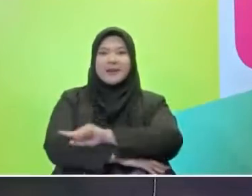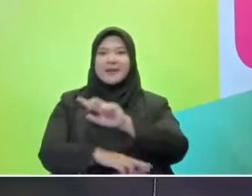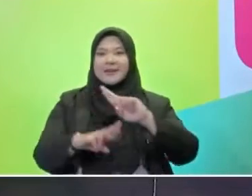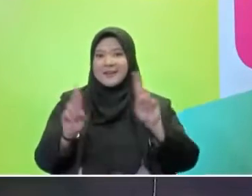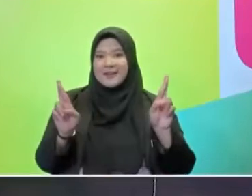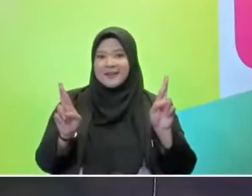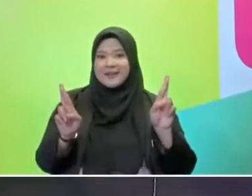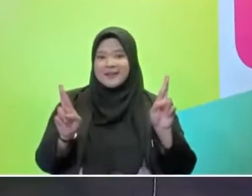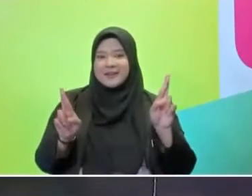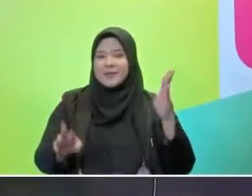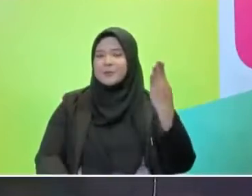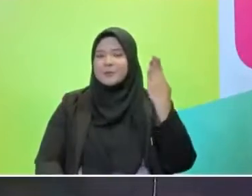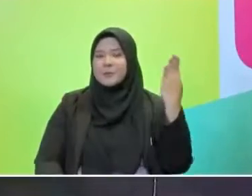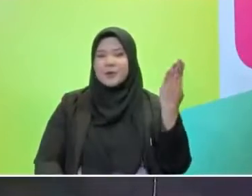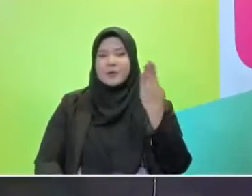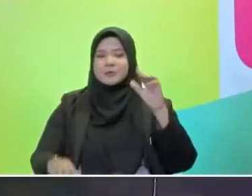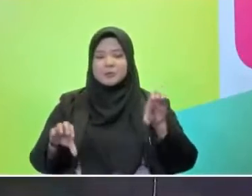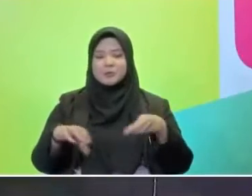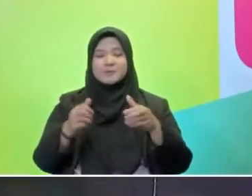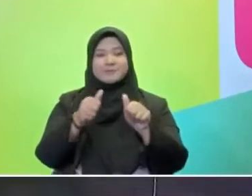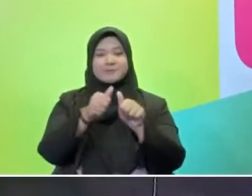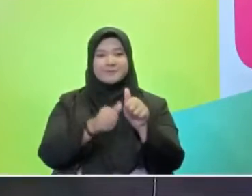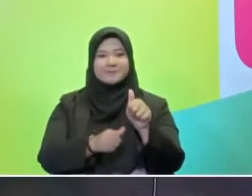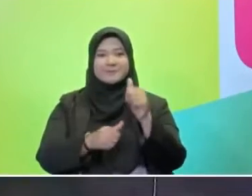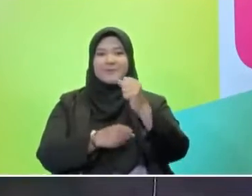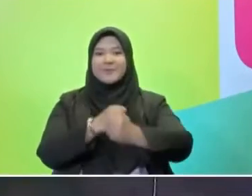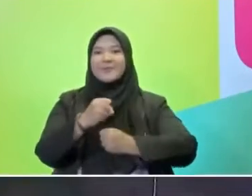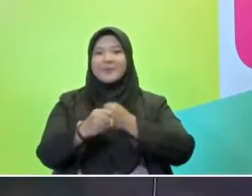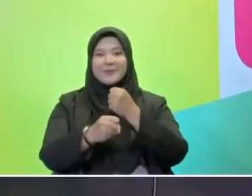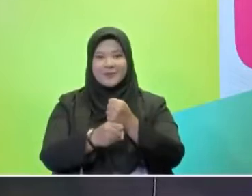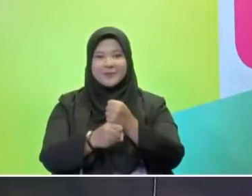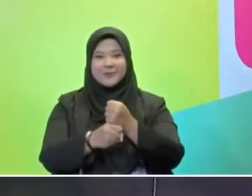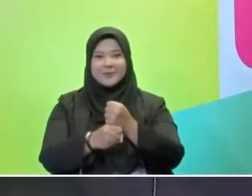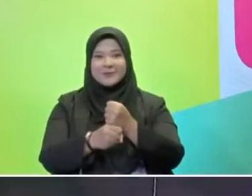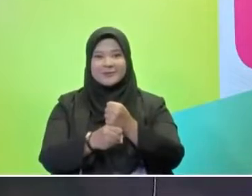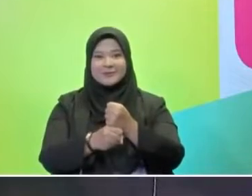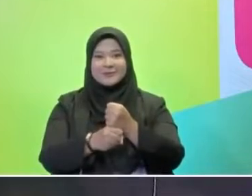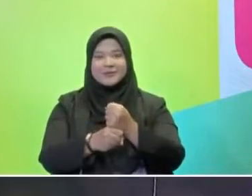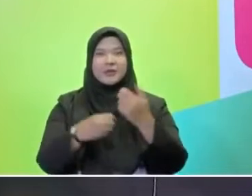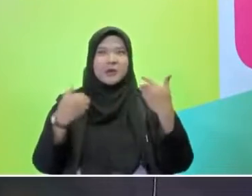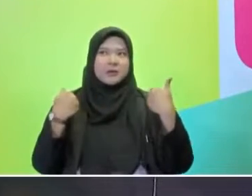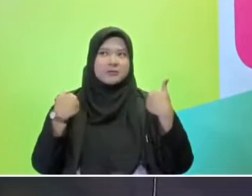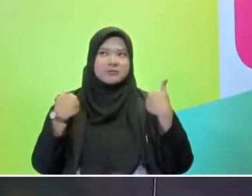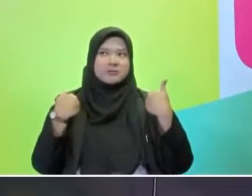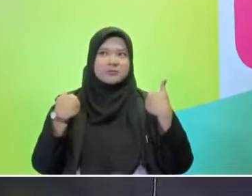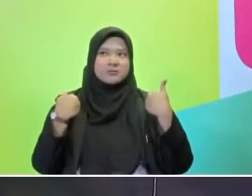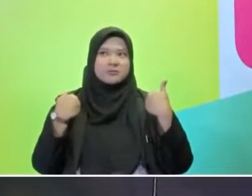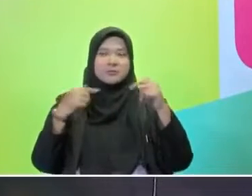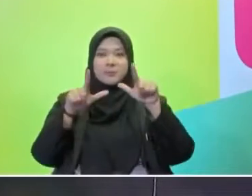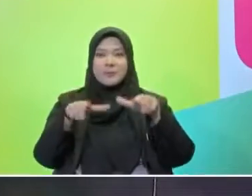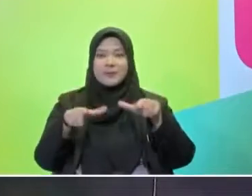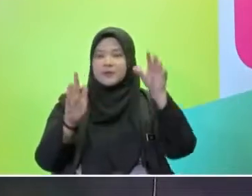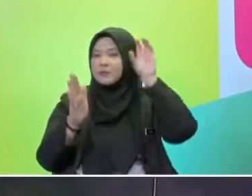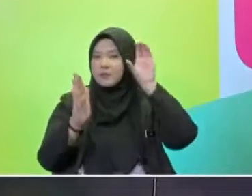ya? Boleh. Ada yang tinggi, ada yang rendah. Baik. Okay, bagi dia bergantung. Okey.